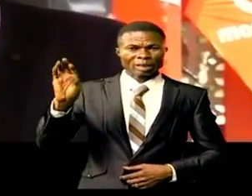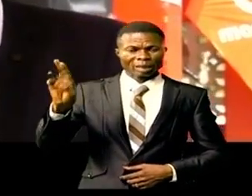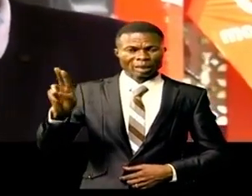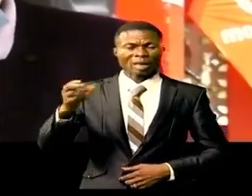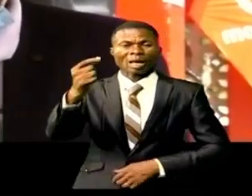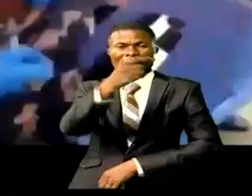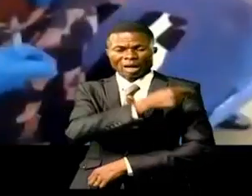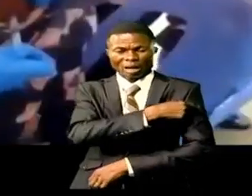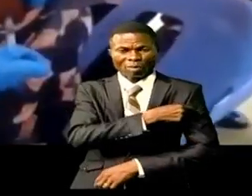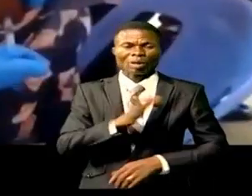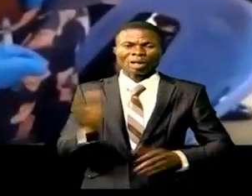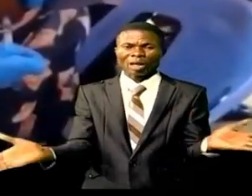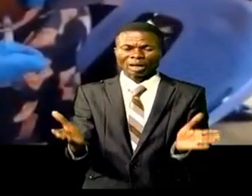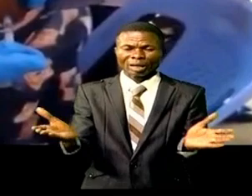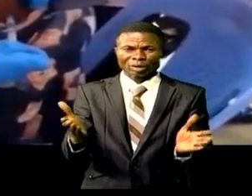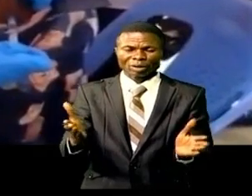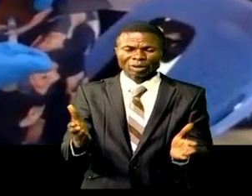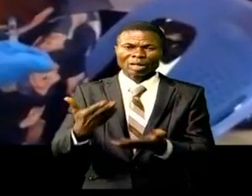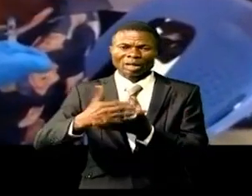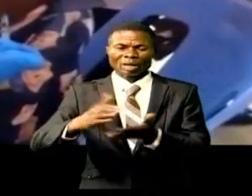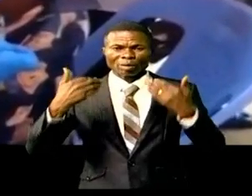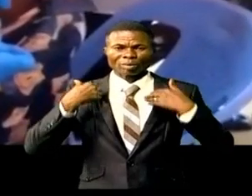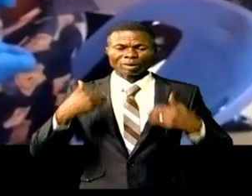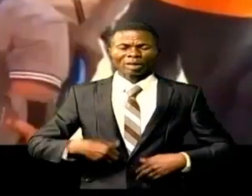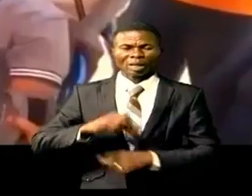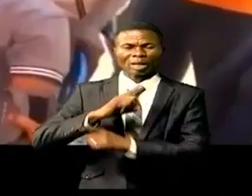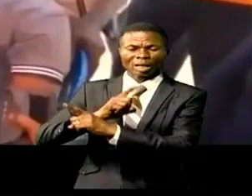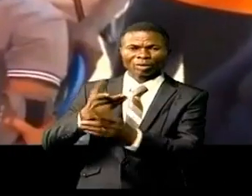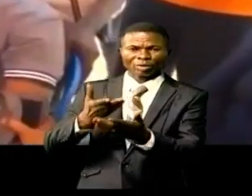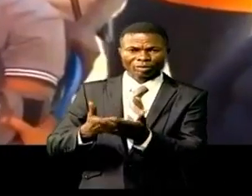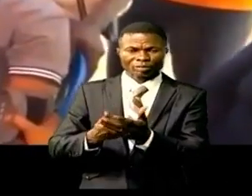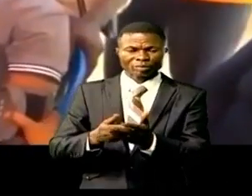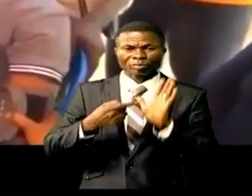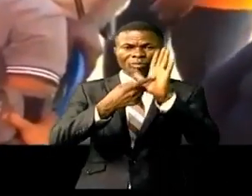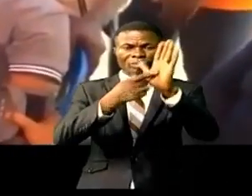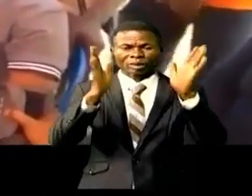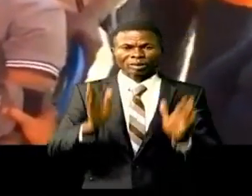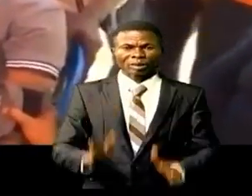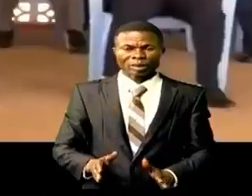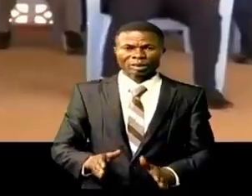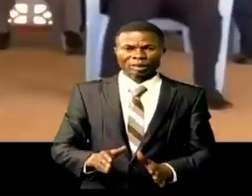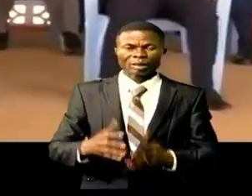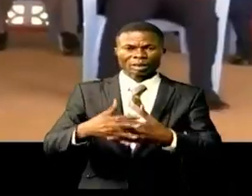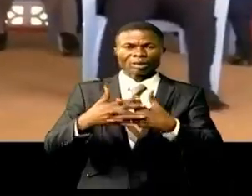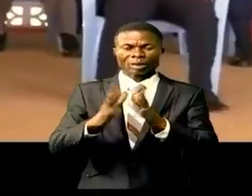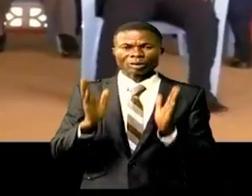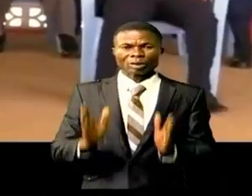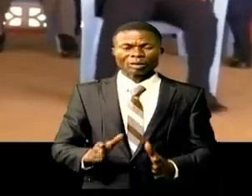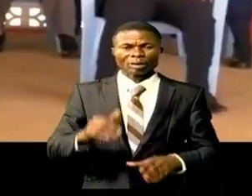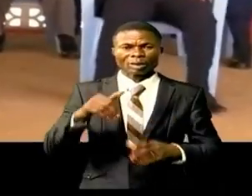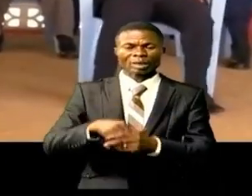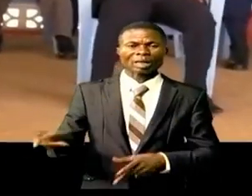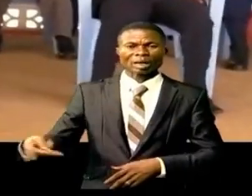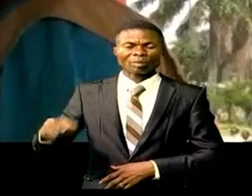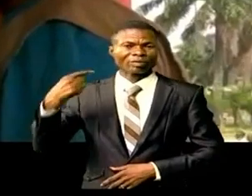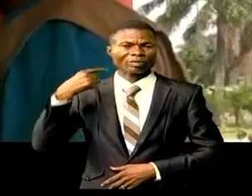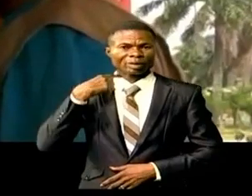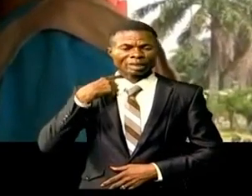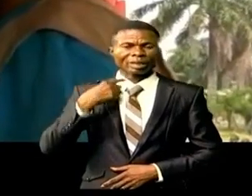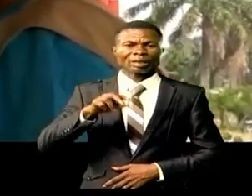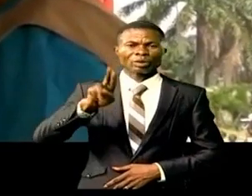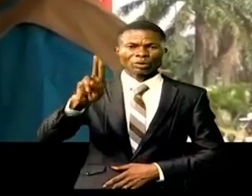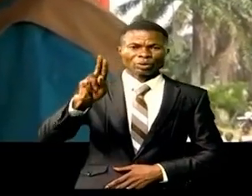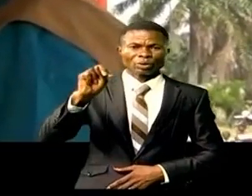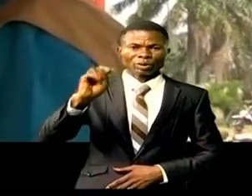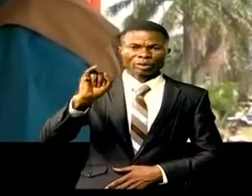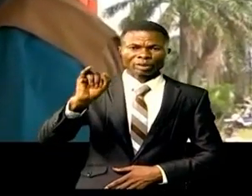vaccin renforce l'arsenal des mesures barrières. Le représentant des partenaires au Kwango, qui est l'UNICEF, le